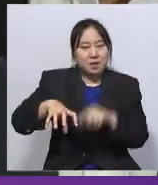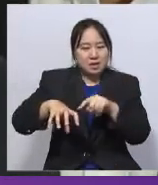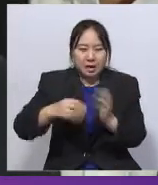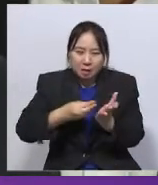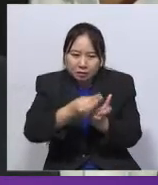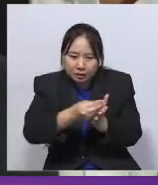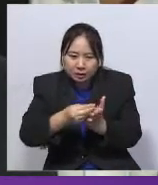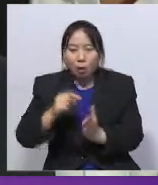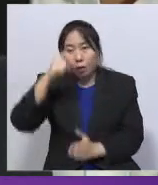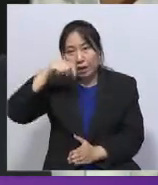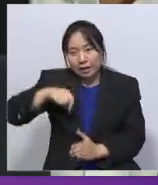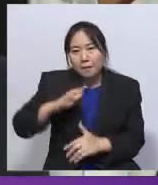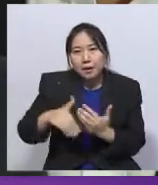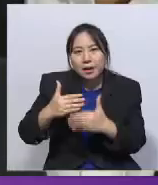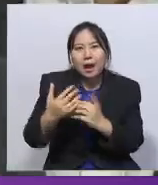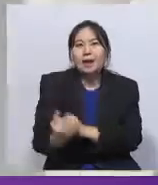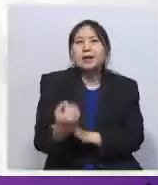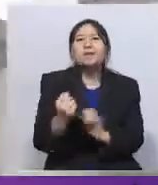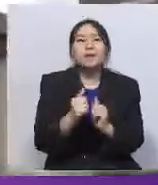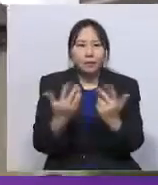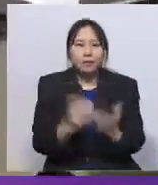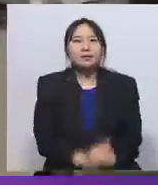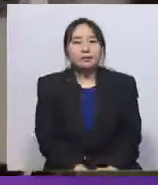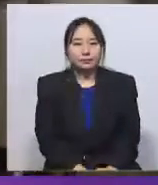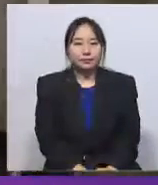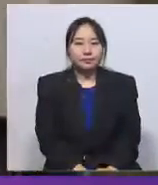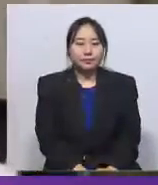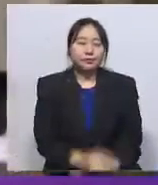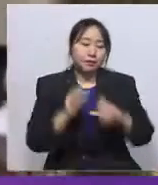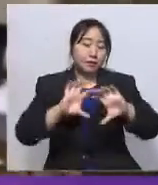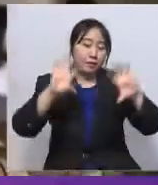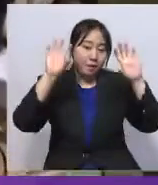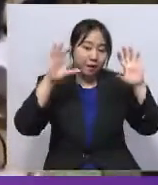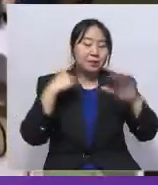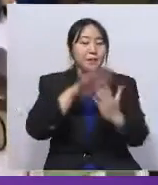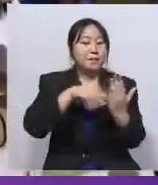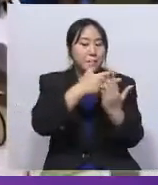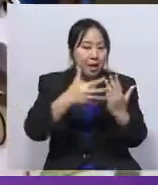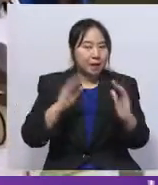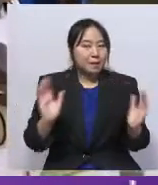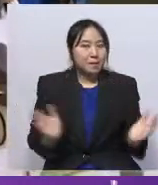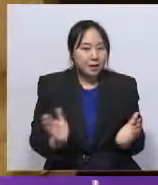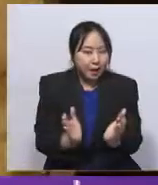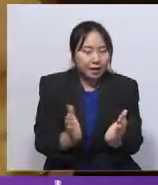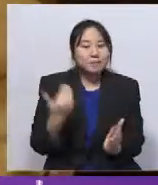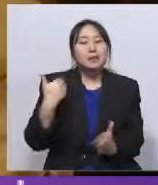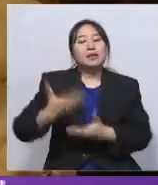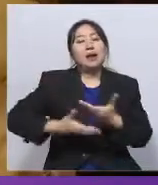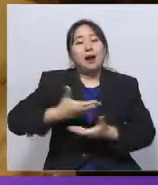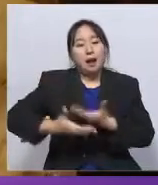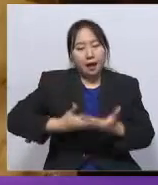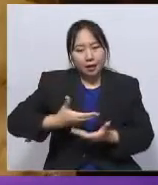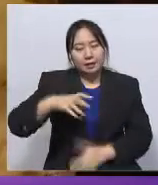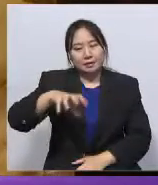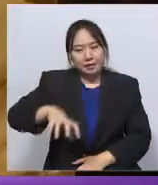แข็งขึ้นได้อย่างไรนะครับเพื่อก้าวไปสู่จุดตรงนั้น รัฐบาลมีนโยบายผลักดันให้มีตลาดเฉพาะสินค้าเพื่อเป็นสถานที่